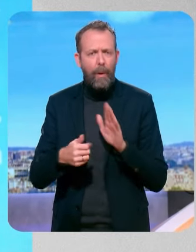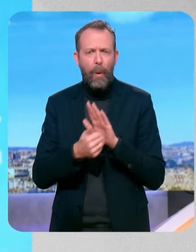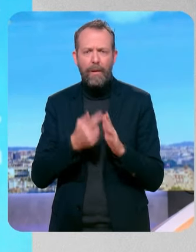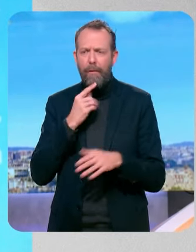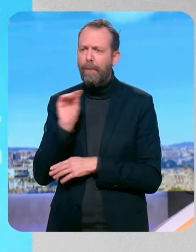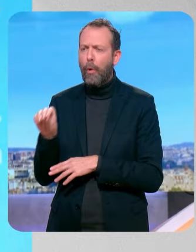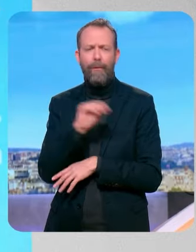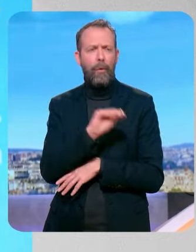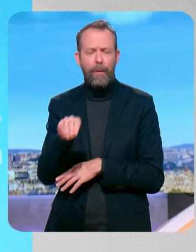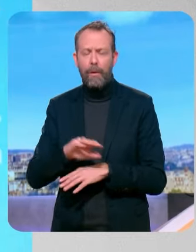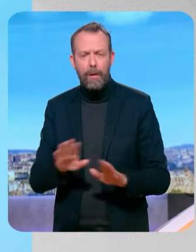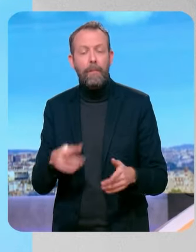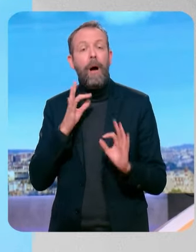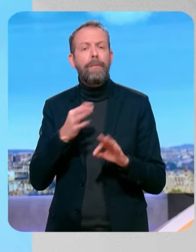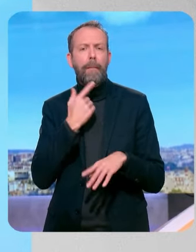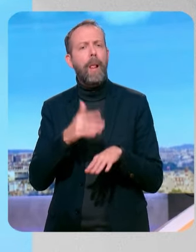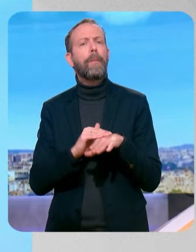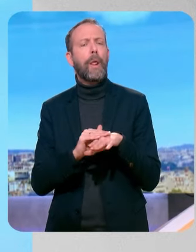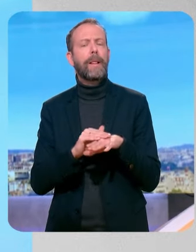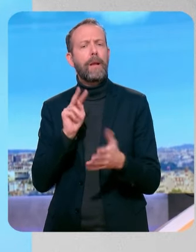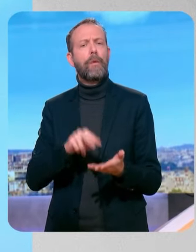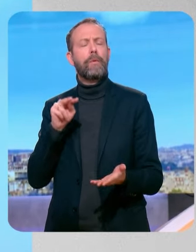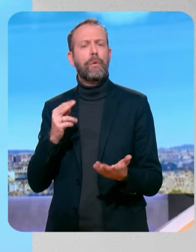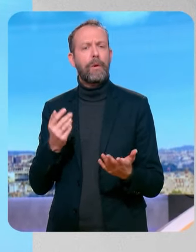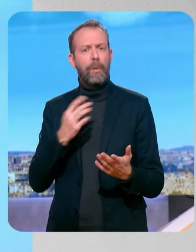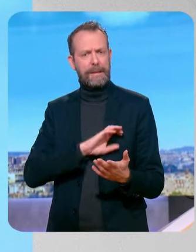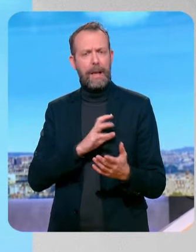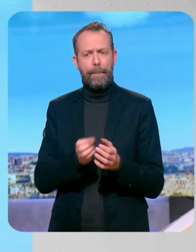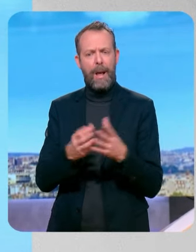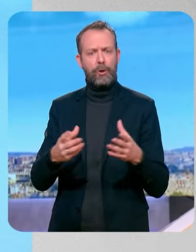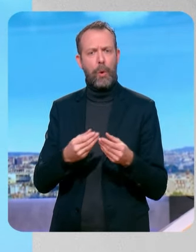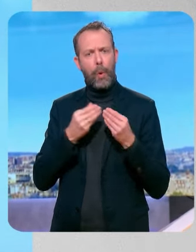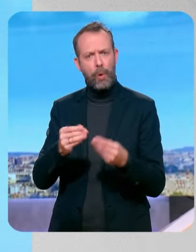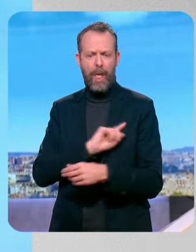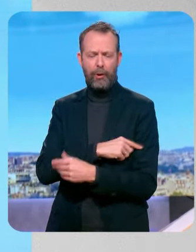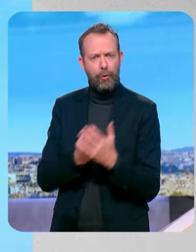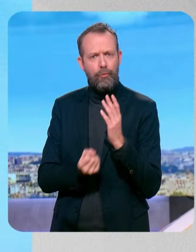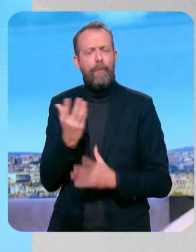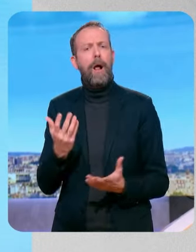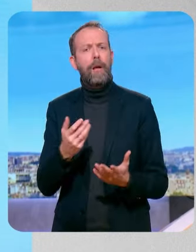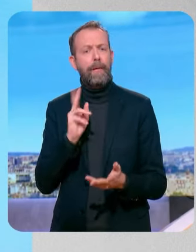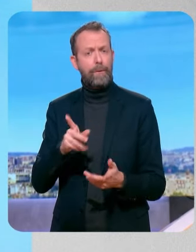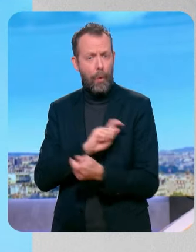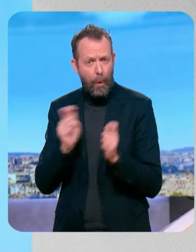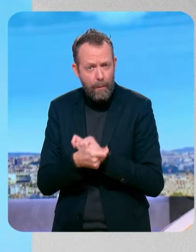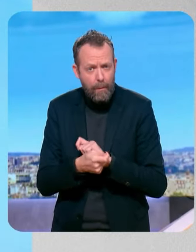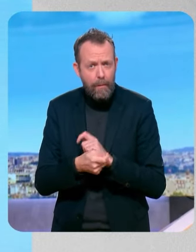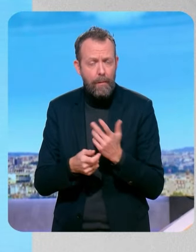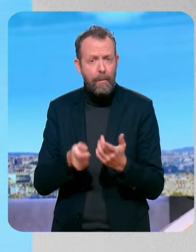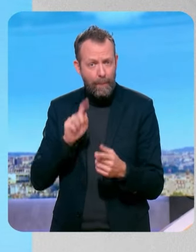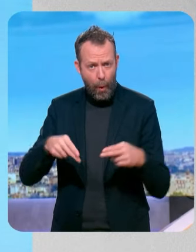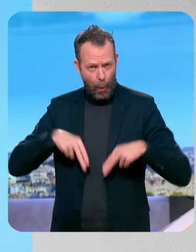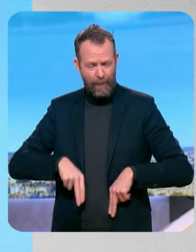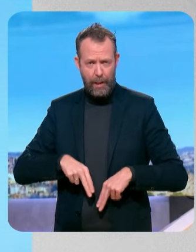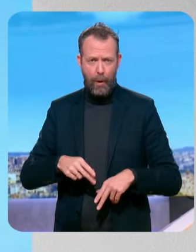non, des hommes. D'un point de vue politique, pardon, mais oui. Pour redonner du souffle à la majorité, est-ce qu'il faut par exemple un changement? Est-ce qu'il faut un remaniement? Est-ce qu'il faut un gouvernement qui